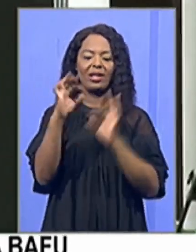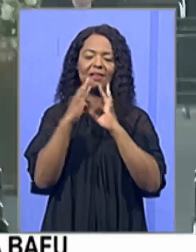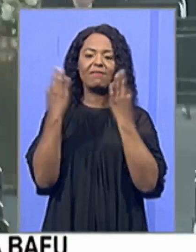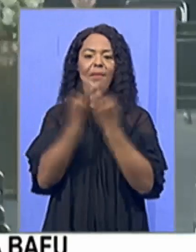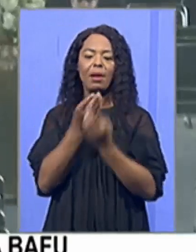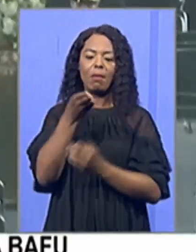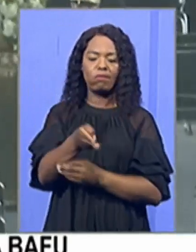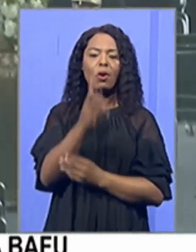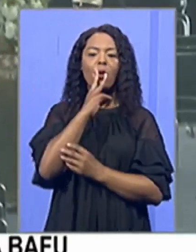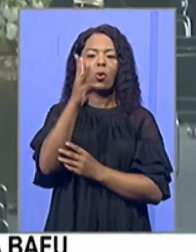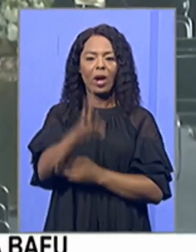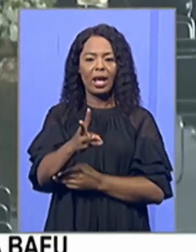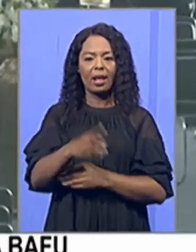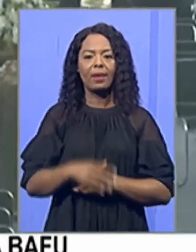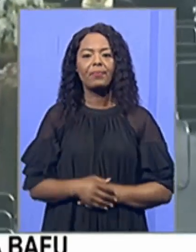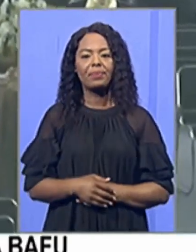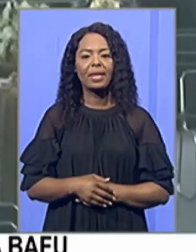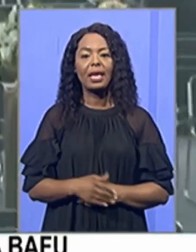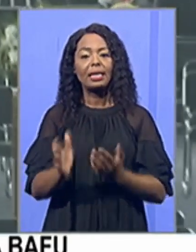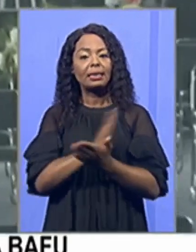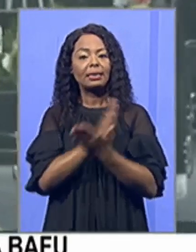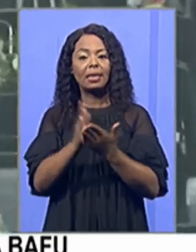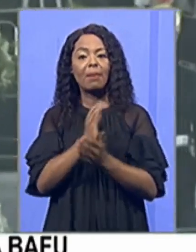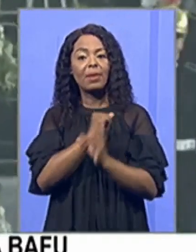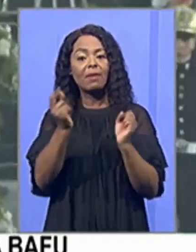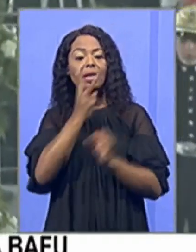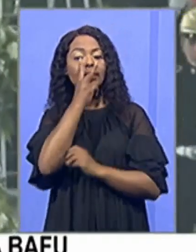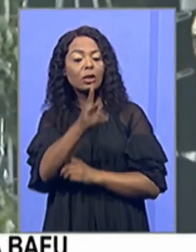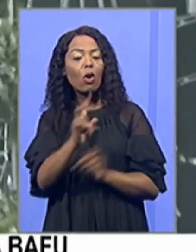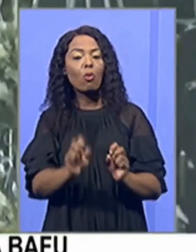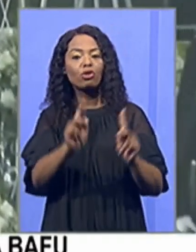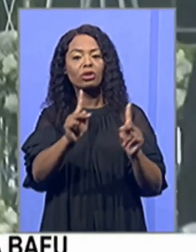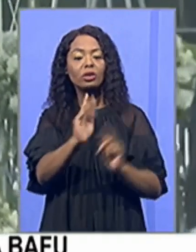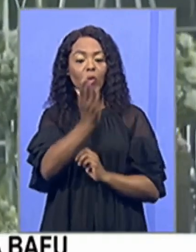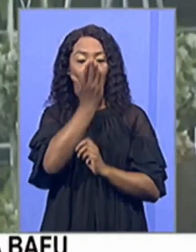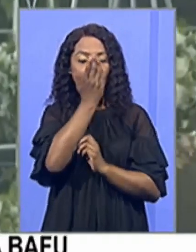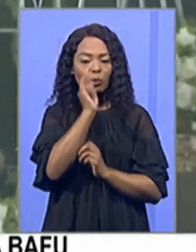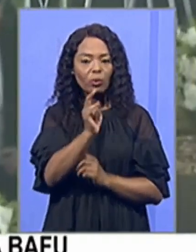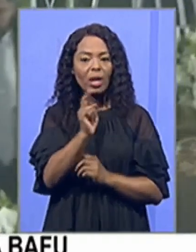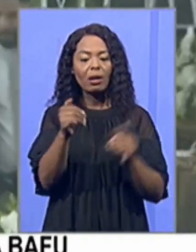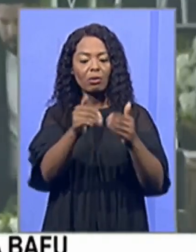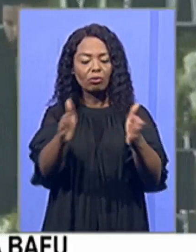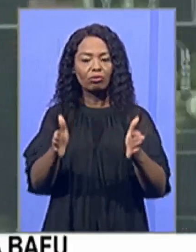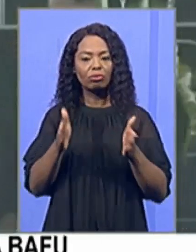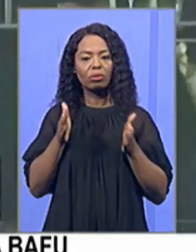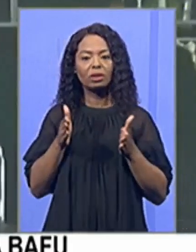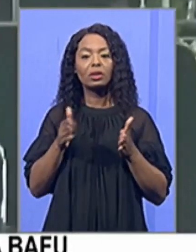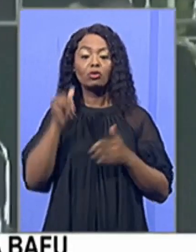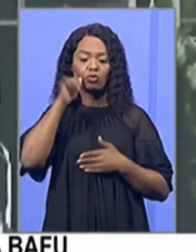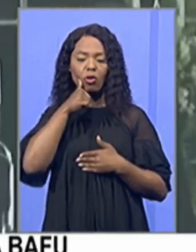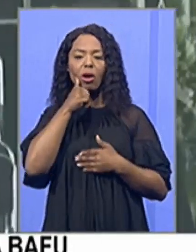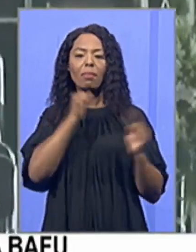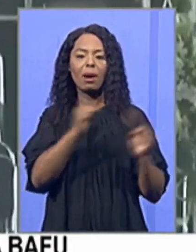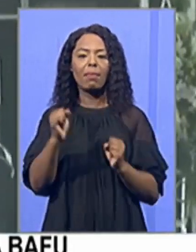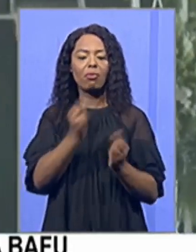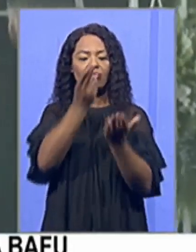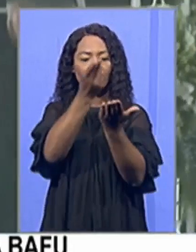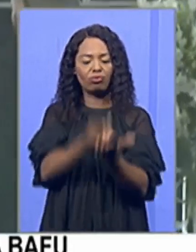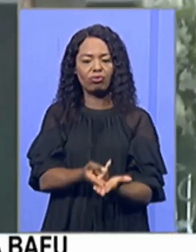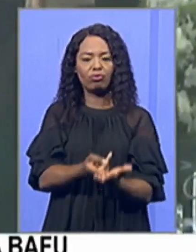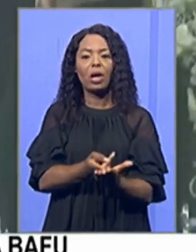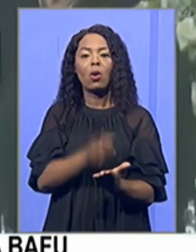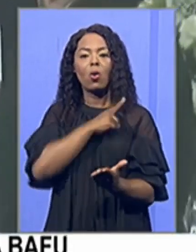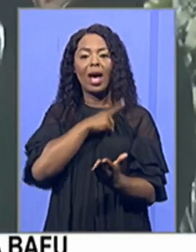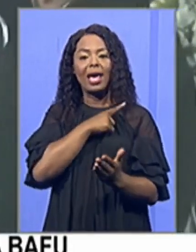dumelletsweng. Ho baahi ba sakang ba fumana monyetla, ba tlo fumana monyetla hosane ka ha mokoloko o tlo tsamaya mebileng